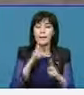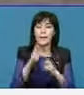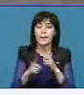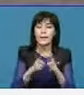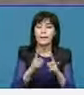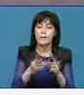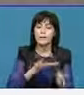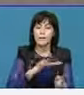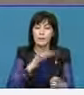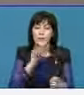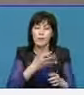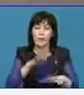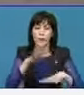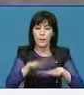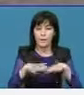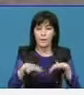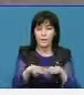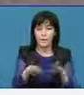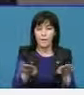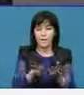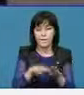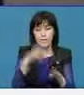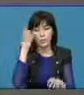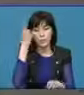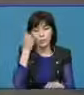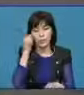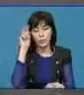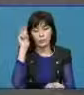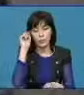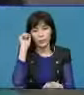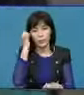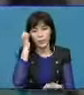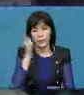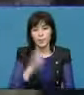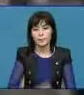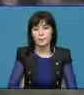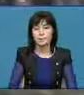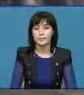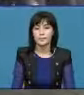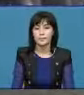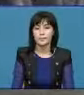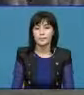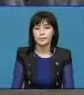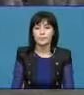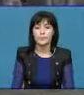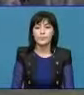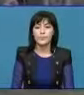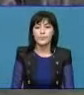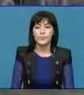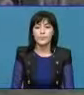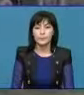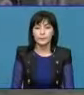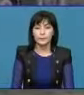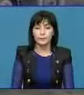теория мен тәжірибені қатар меңгерді. Отырар ауданынан Сымбат Баймырзаева, Олжас Байтуов, оңтүстік ақпарат.